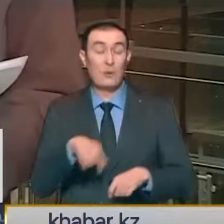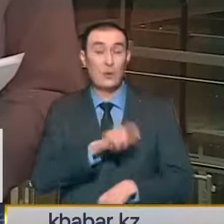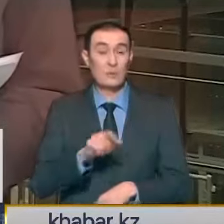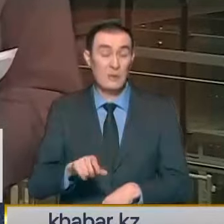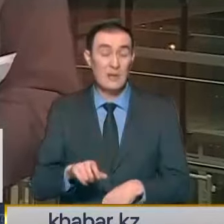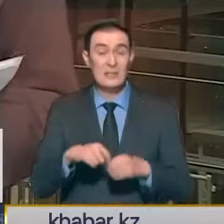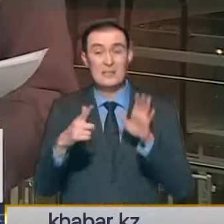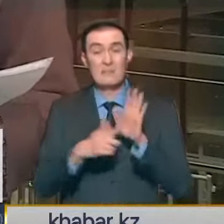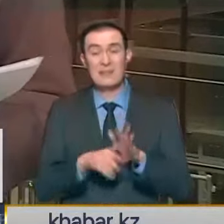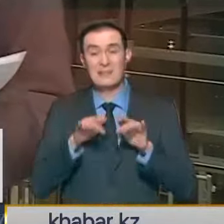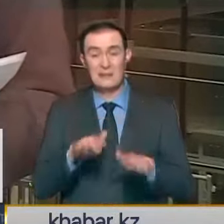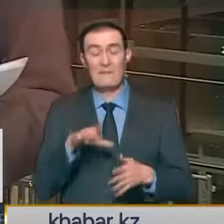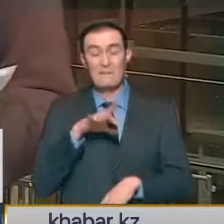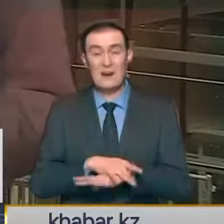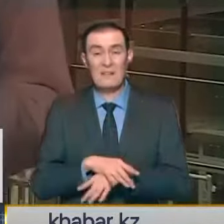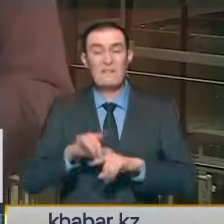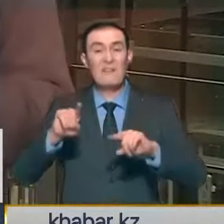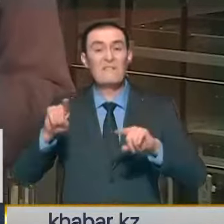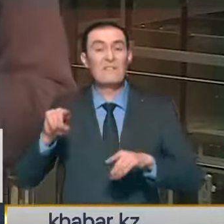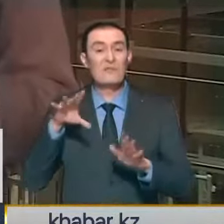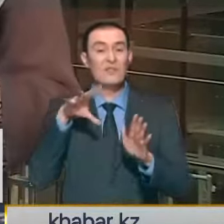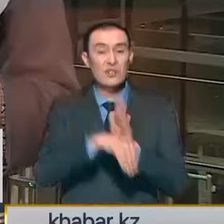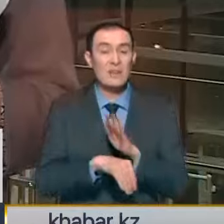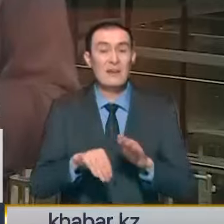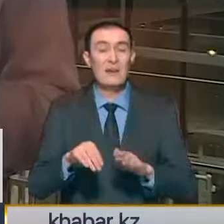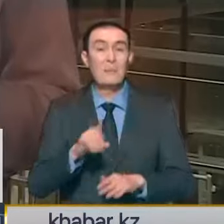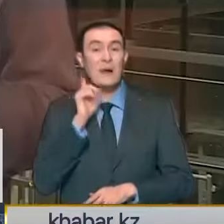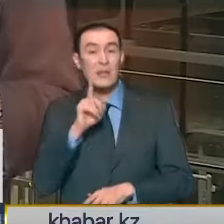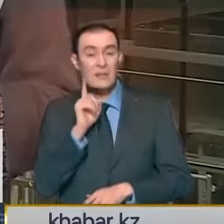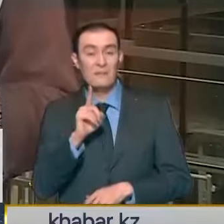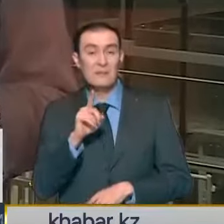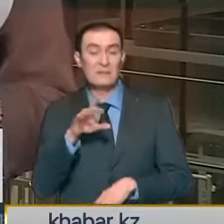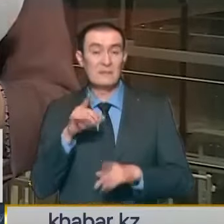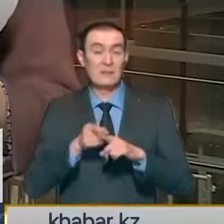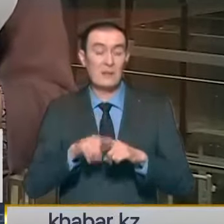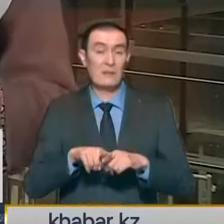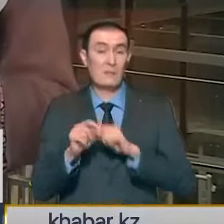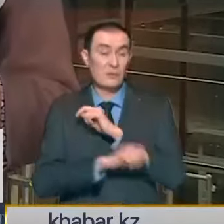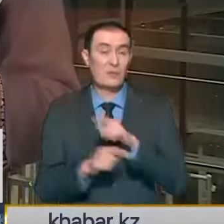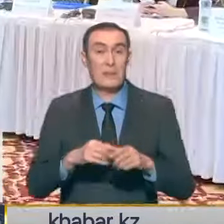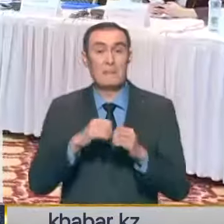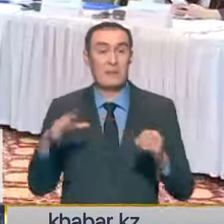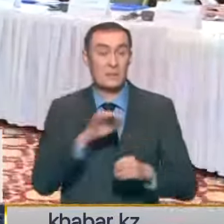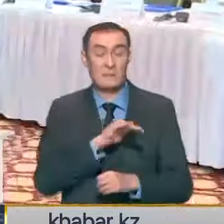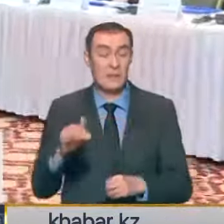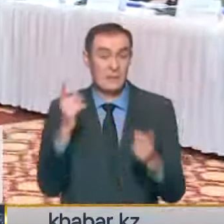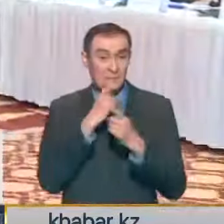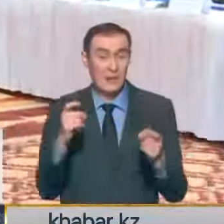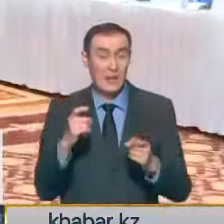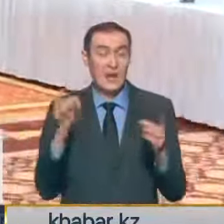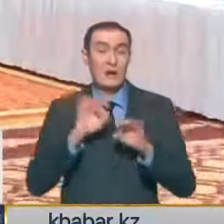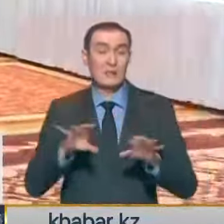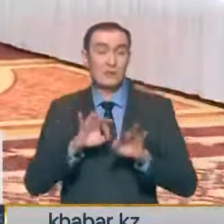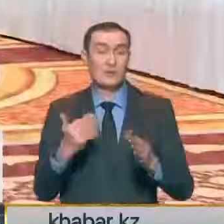людьми 17 дел, фактов вовлечения несовершеннолетнего в занятие проституцией 15. Цифры официальные, статистику